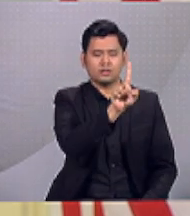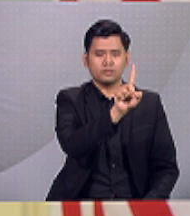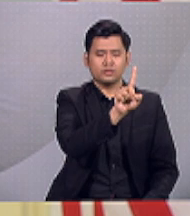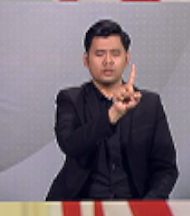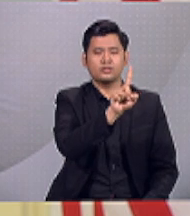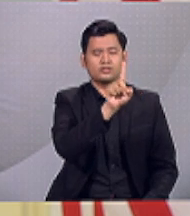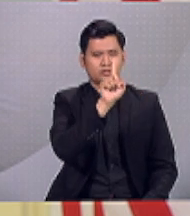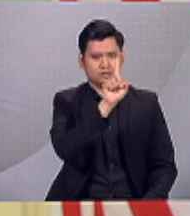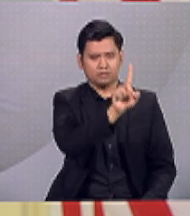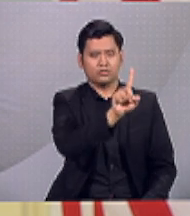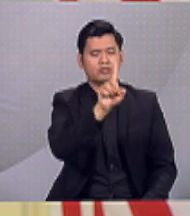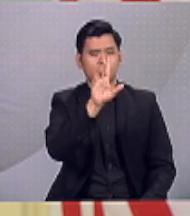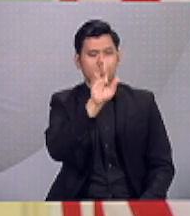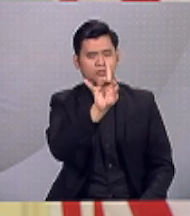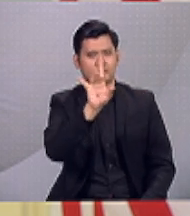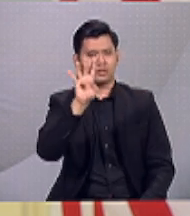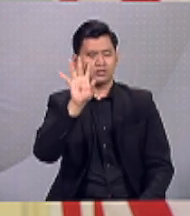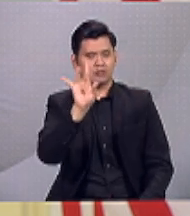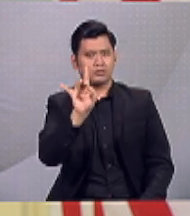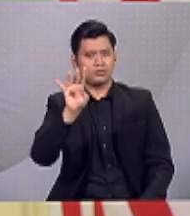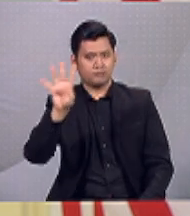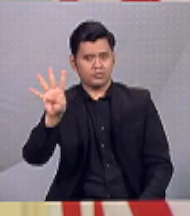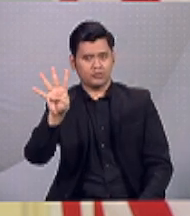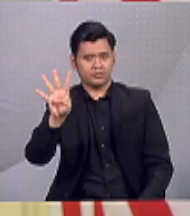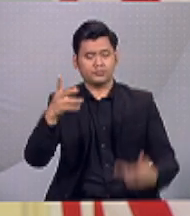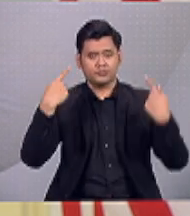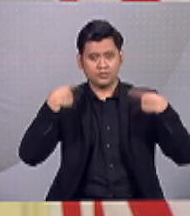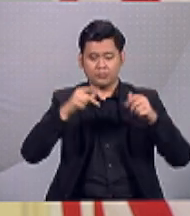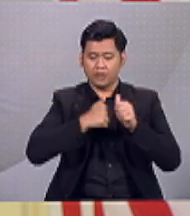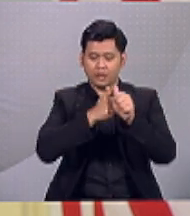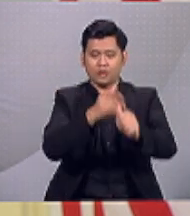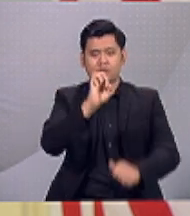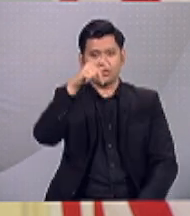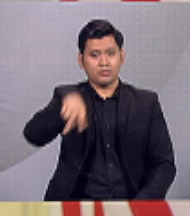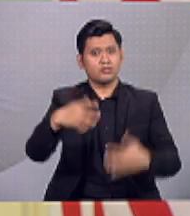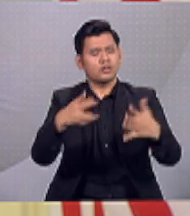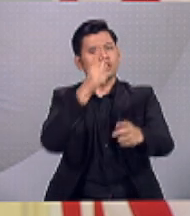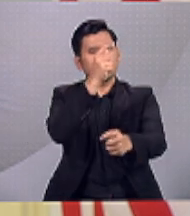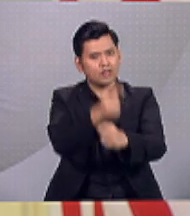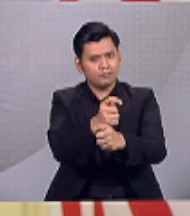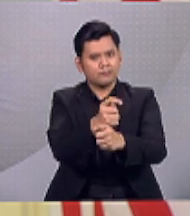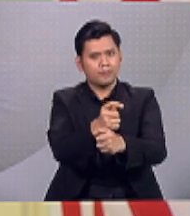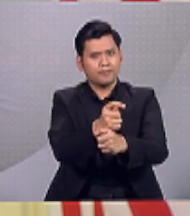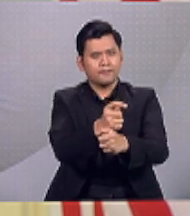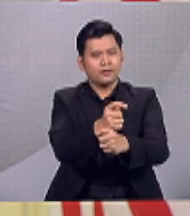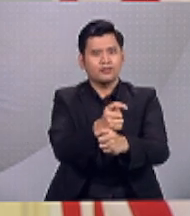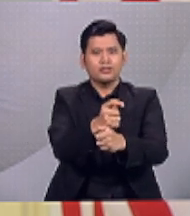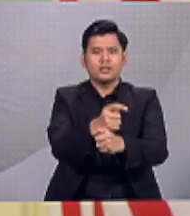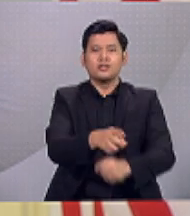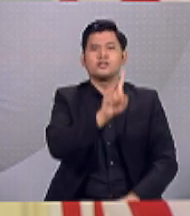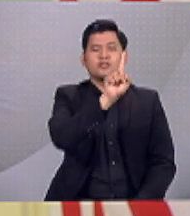1,884 premis mematuhi SOP yang telah pun ditetapkan.